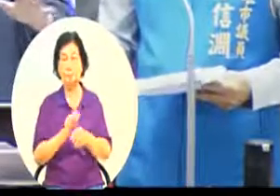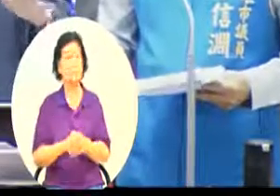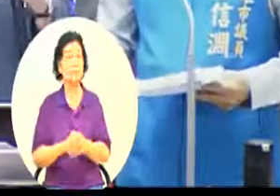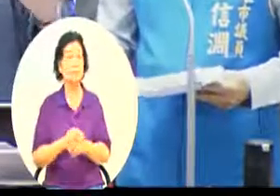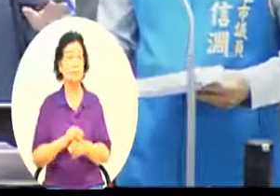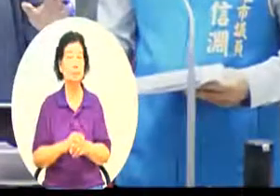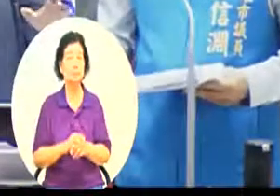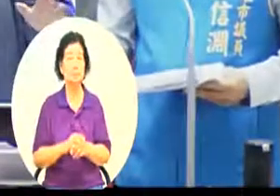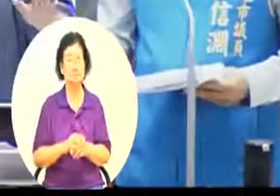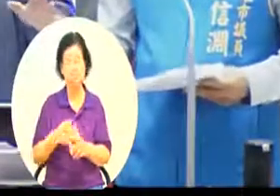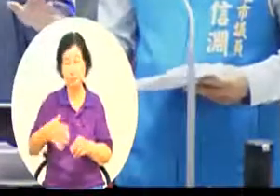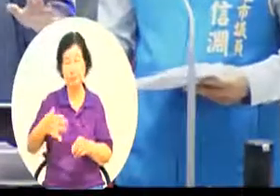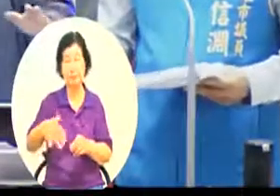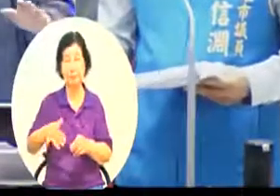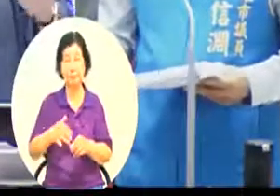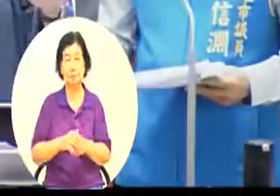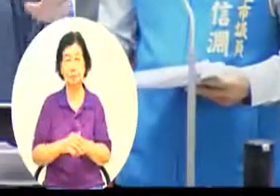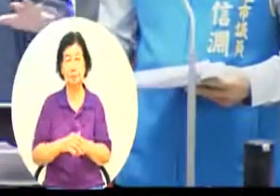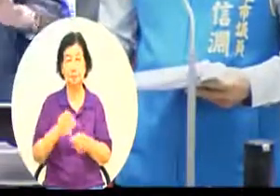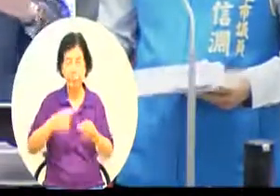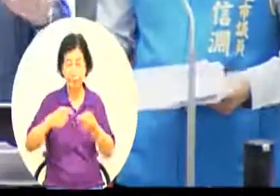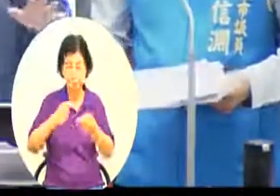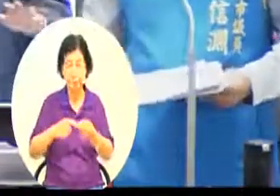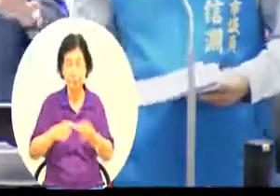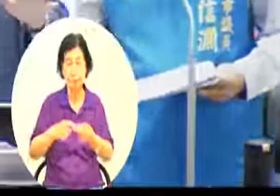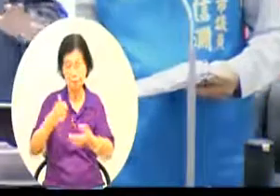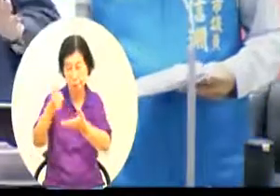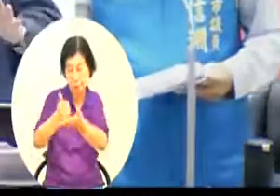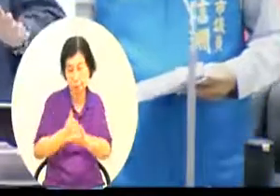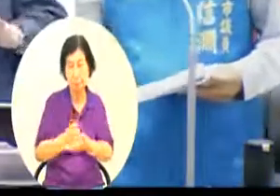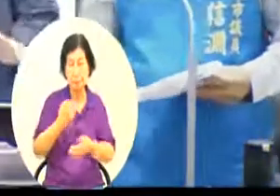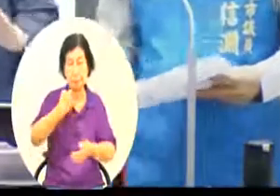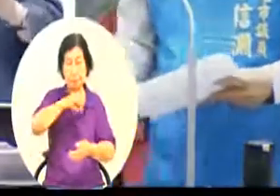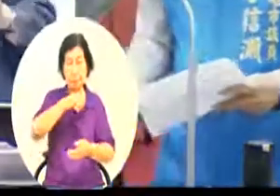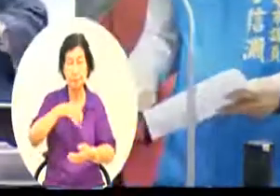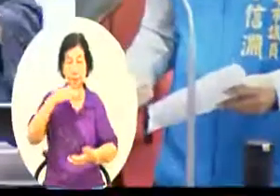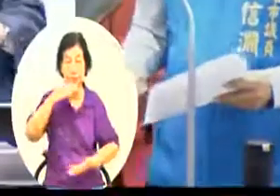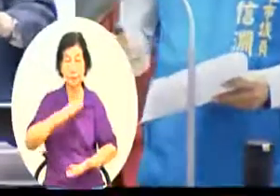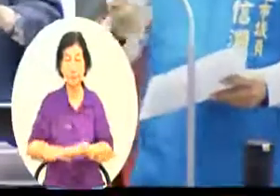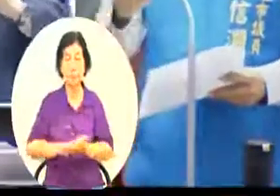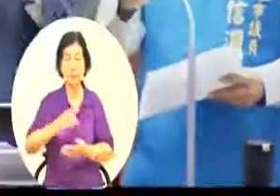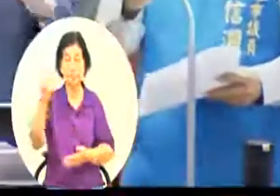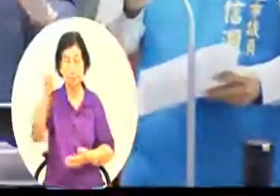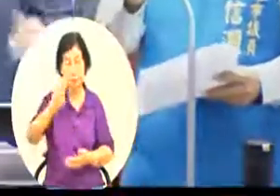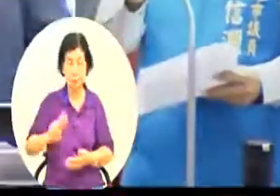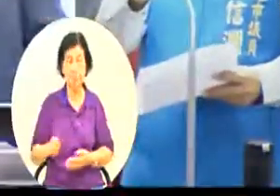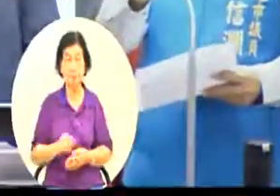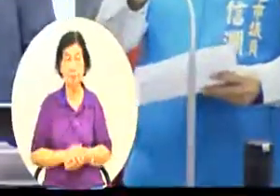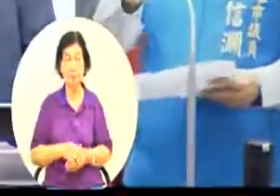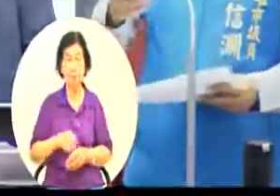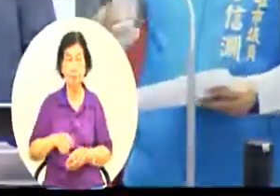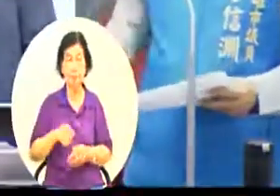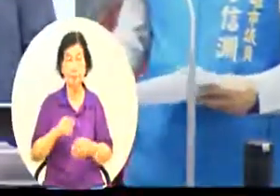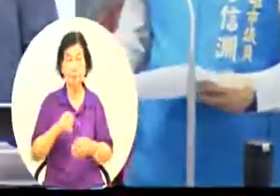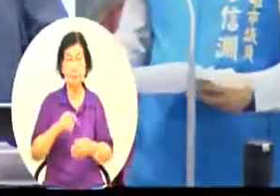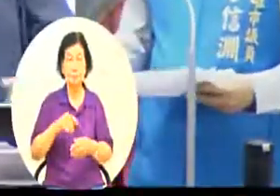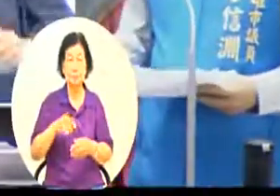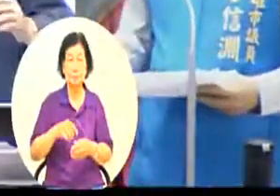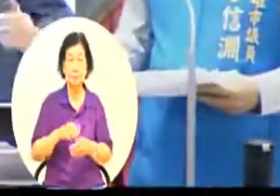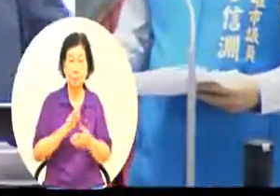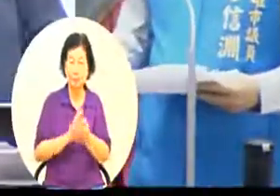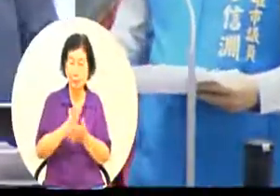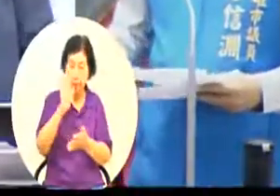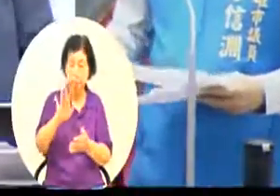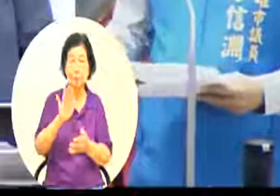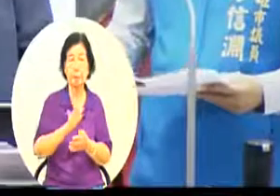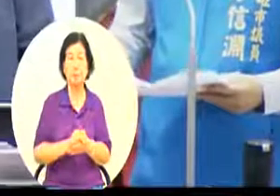明应该是台积电他们在做未来，他们一定会整体向台湾社会来做 说明。